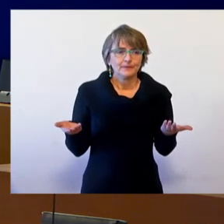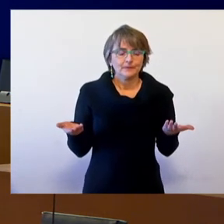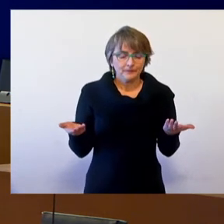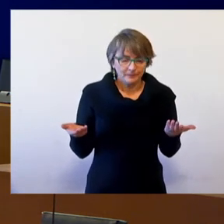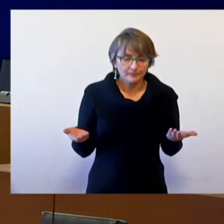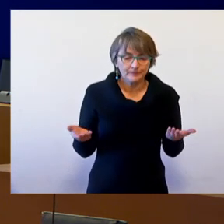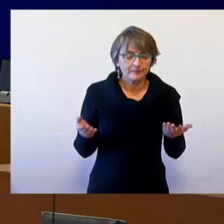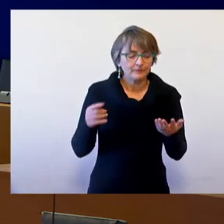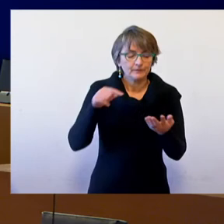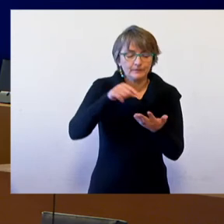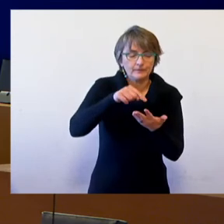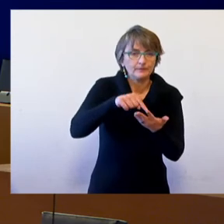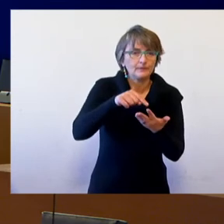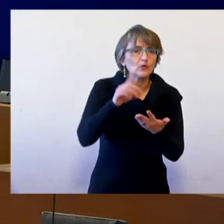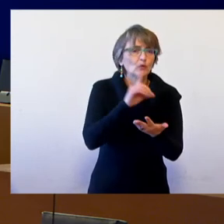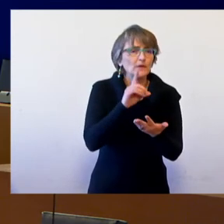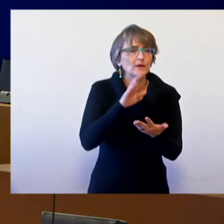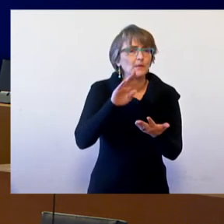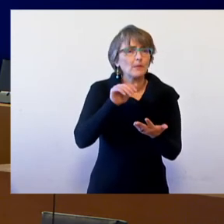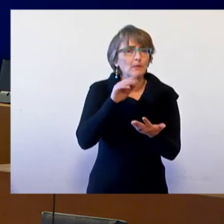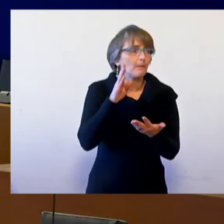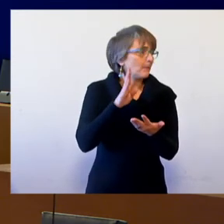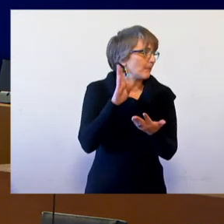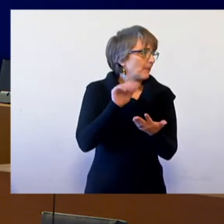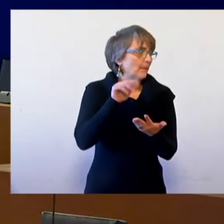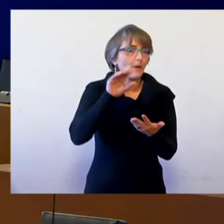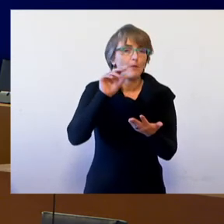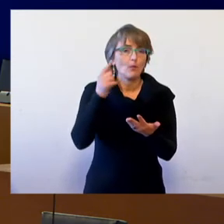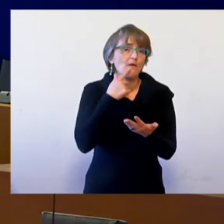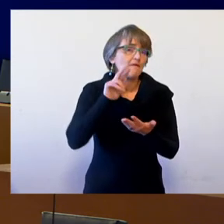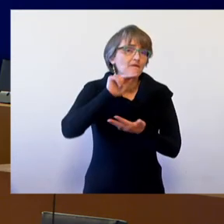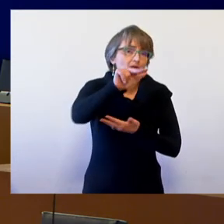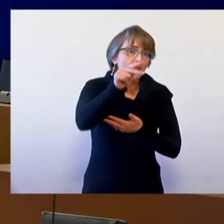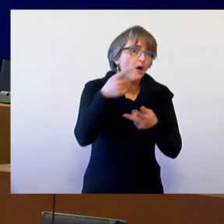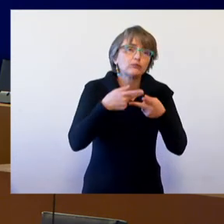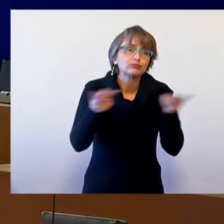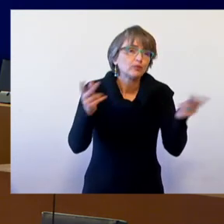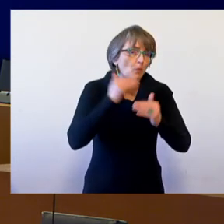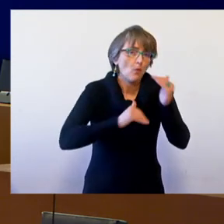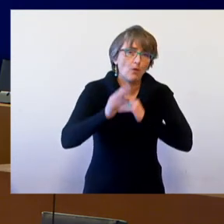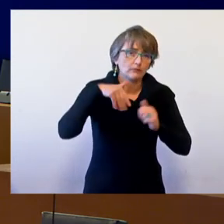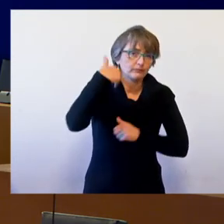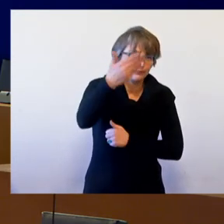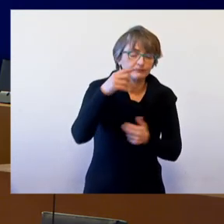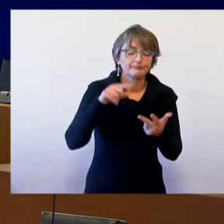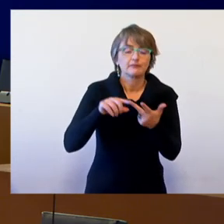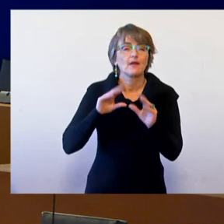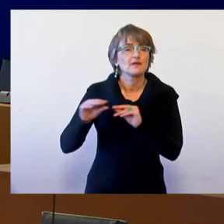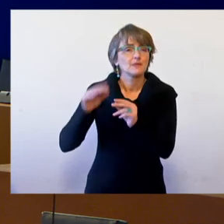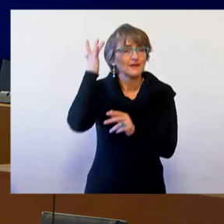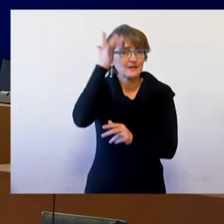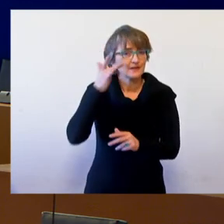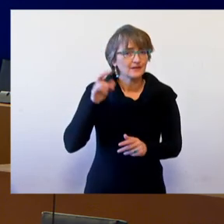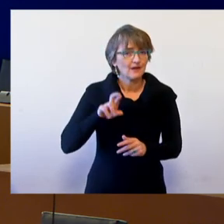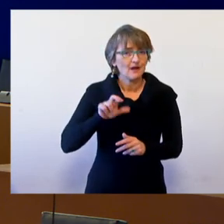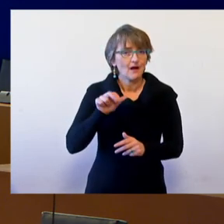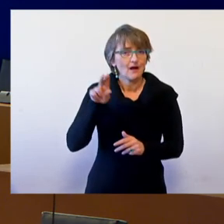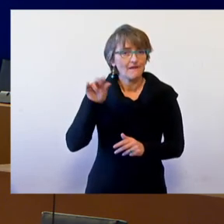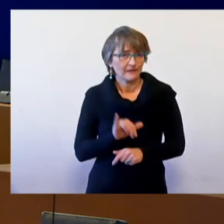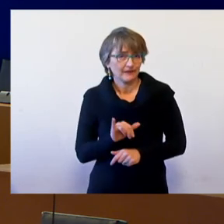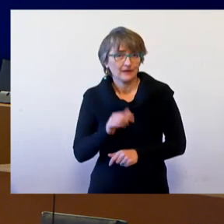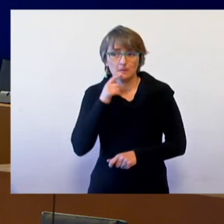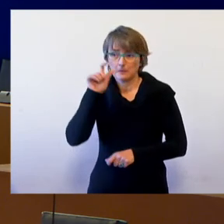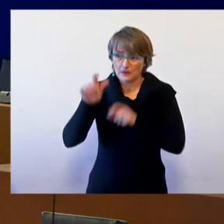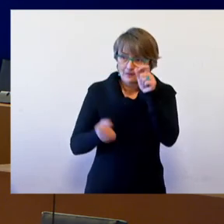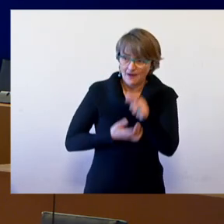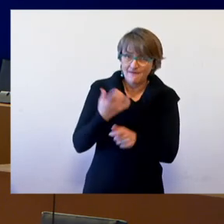Juste pour l'espace Dominique Bagouet, il sera annoncé ultérieurement. Pour l'espace Saint-Ravi, l'accueil des œuvres d'artistes